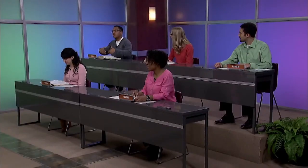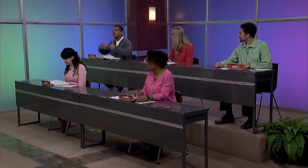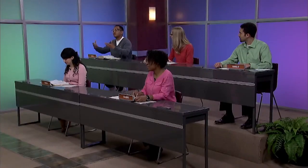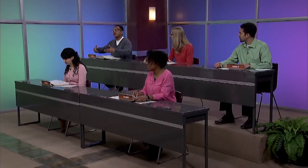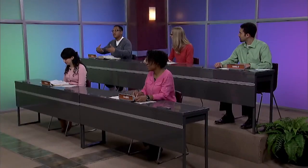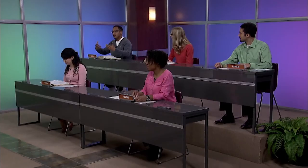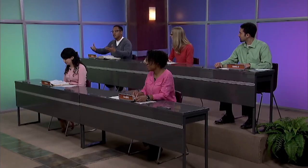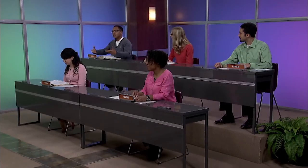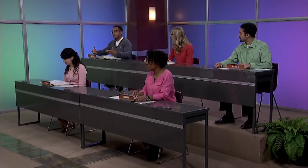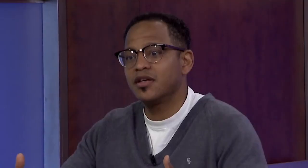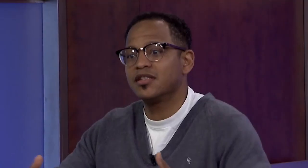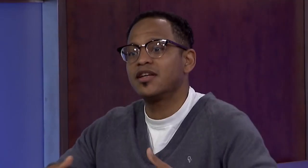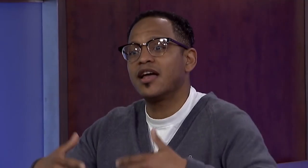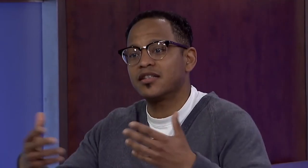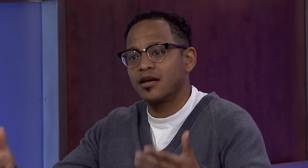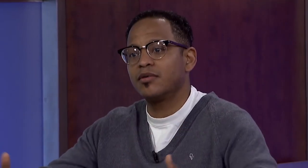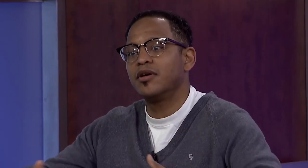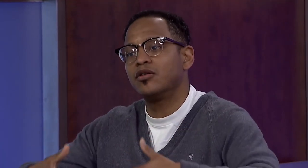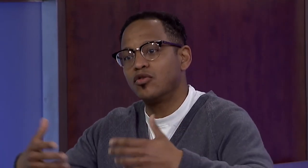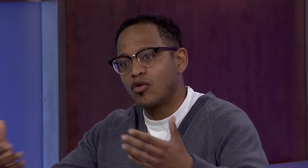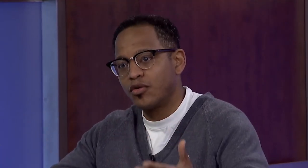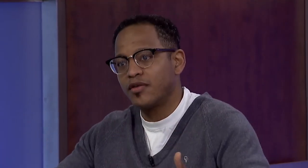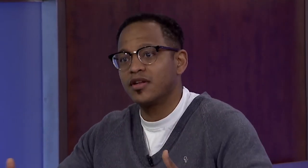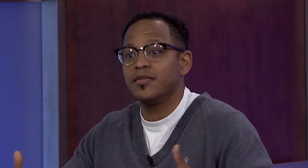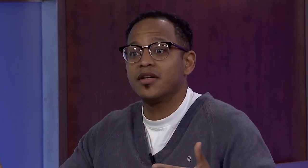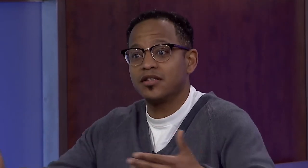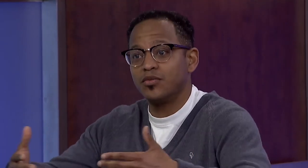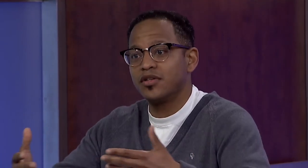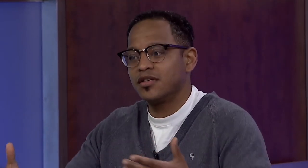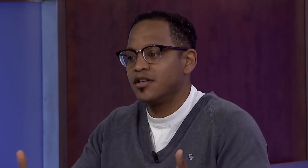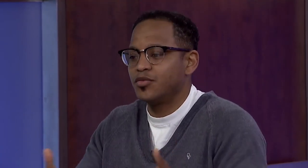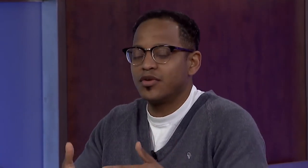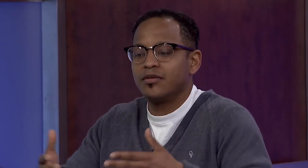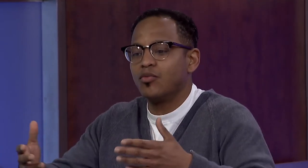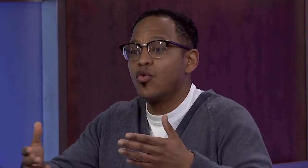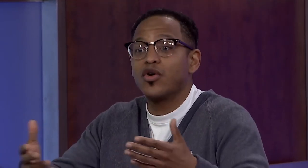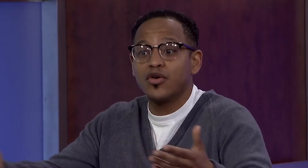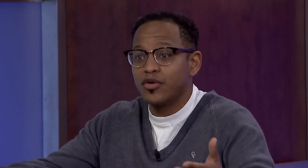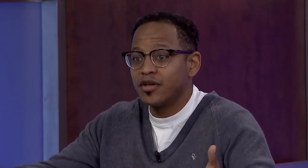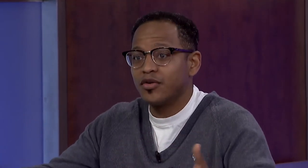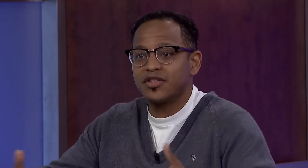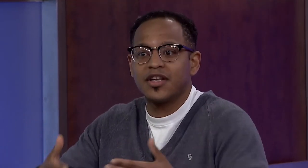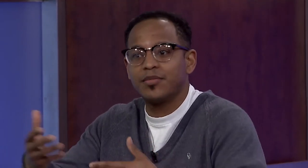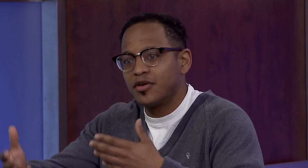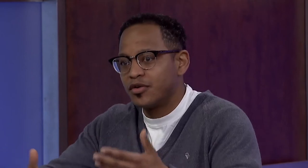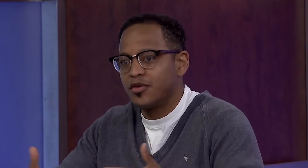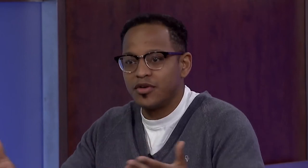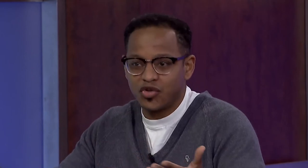Ziemia mogła być znowu uprawiana, bo w czasie wojny była deptana przez ścierające się wojska.